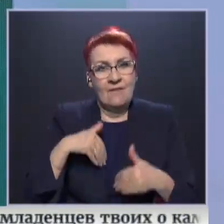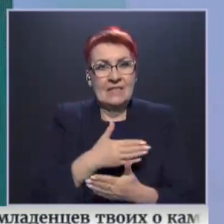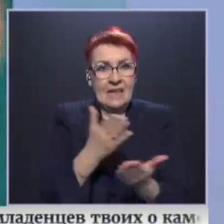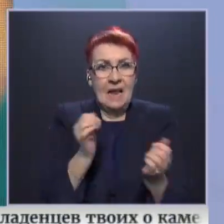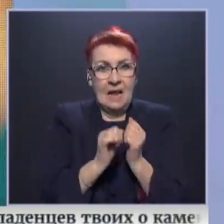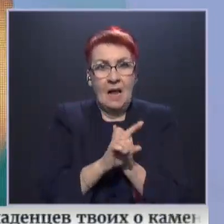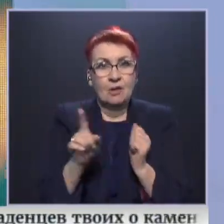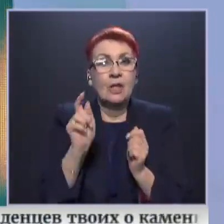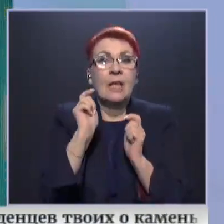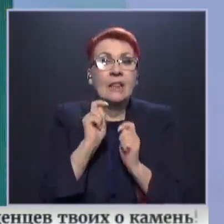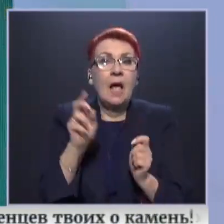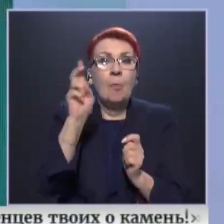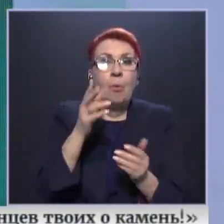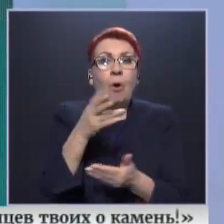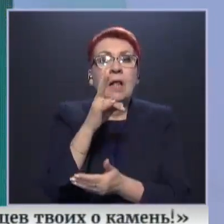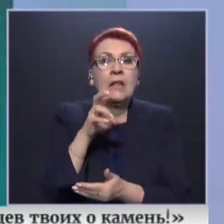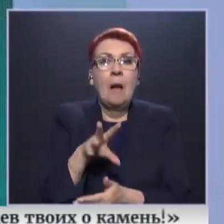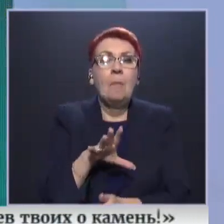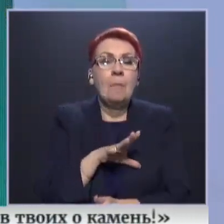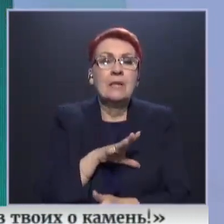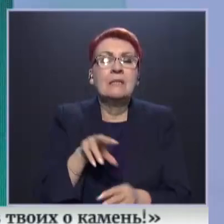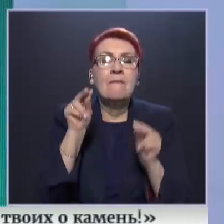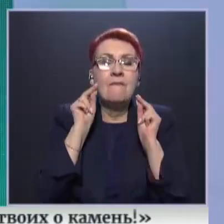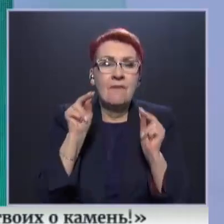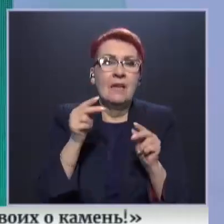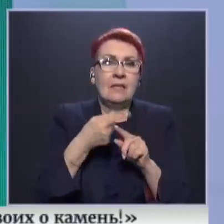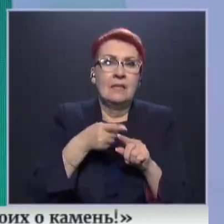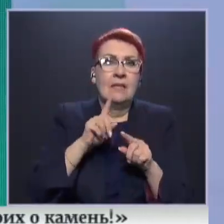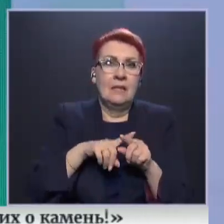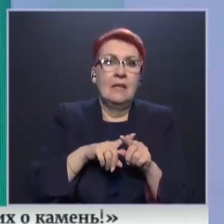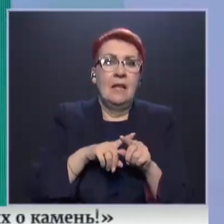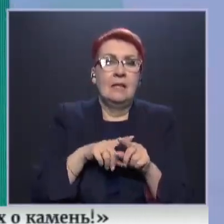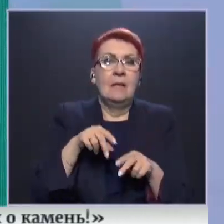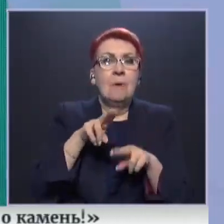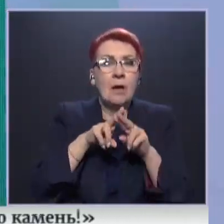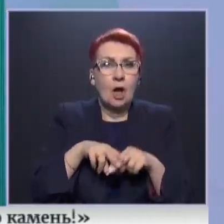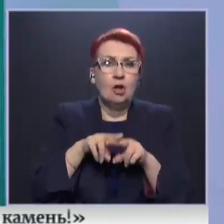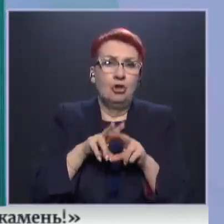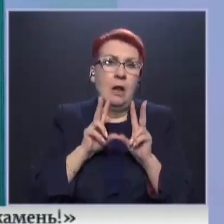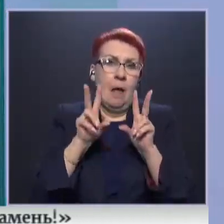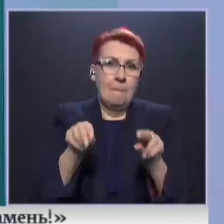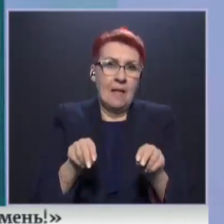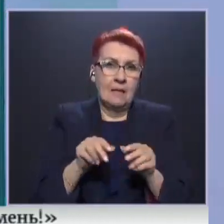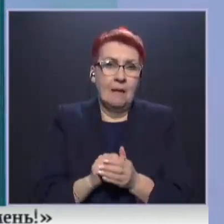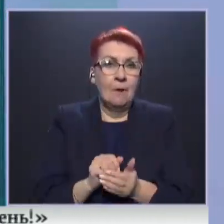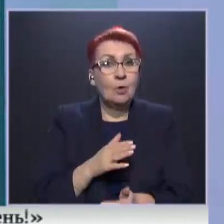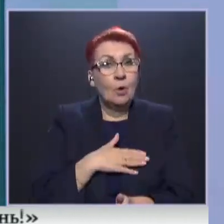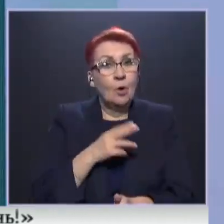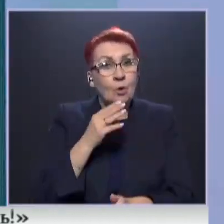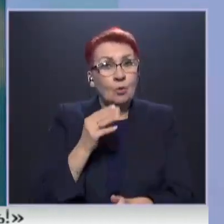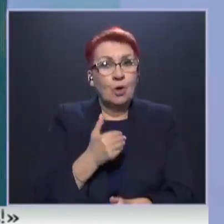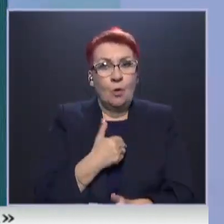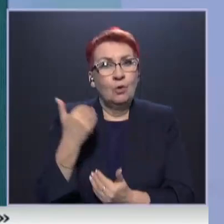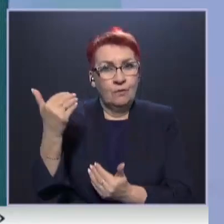Бог нам быть верными этим крещальным обетом. но все-таки душа хочет сделать какую-то